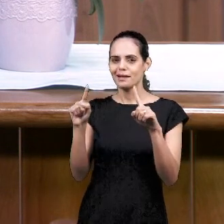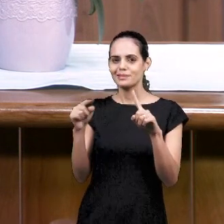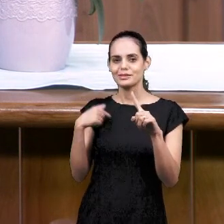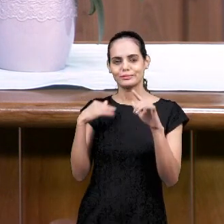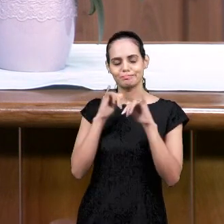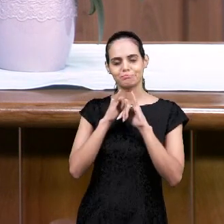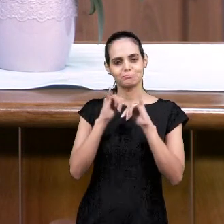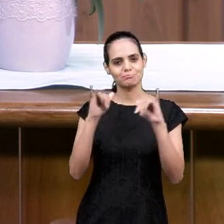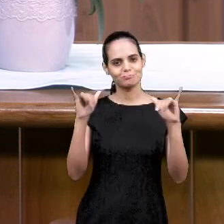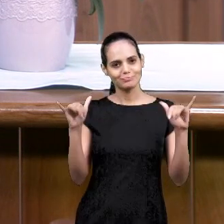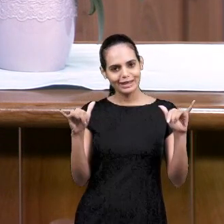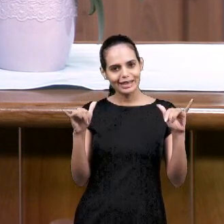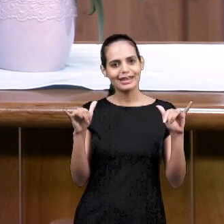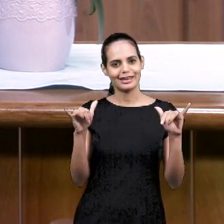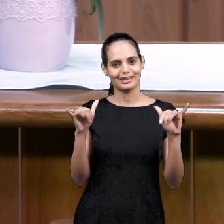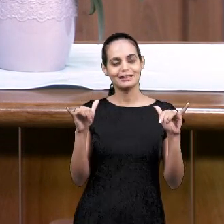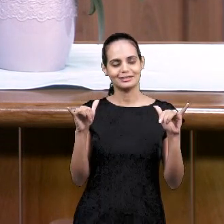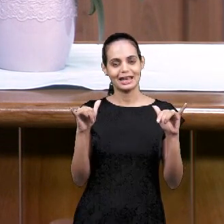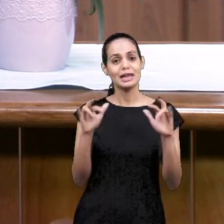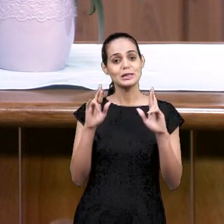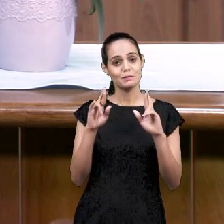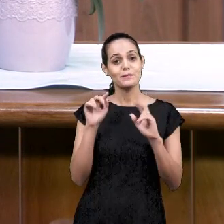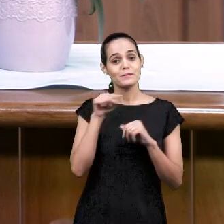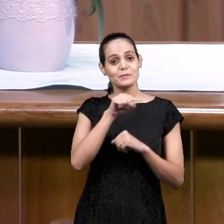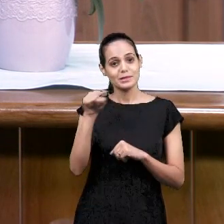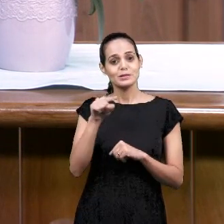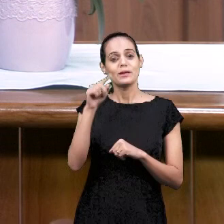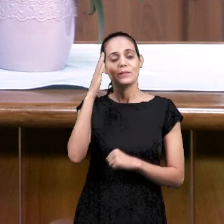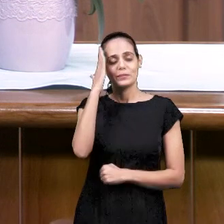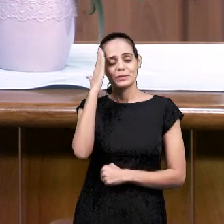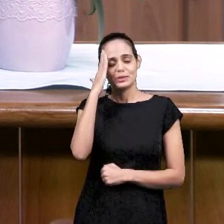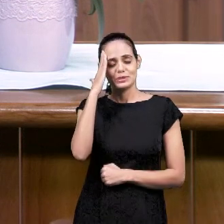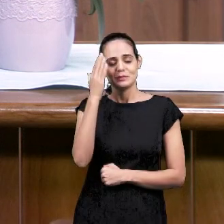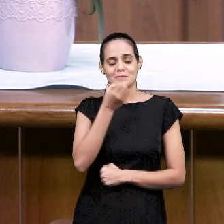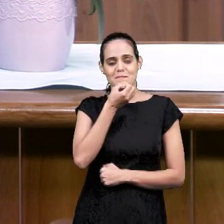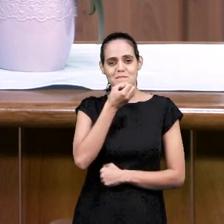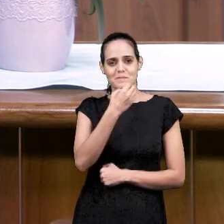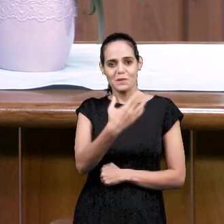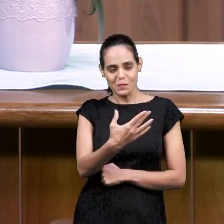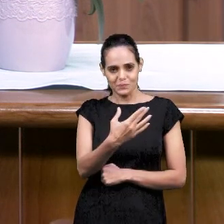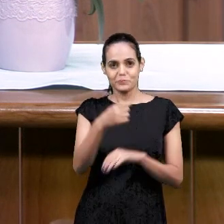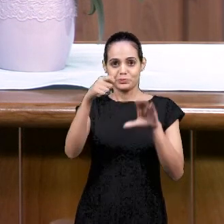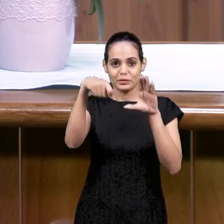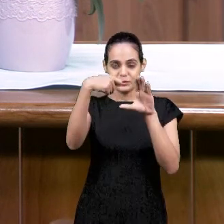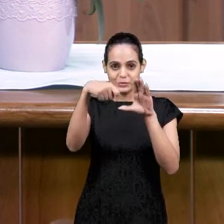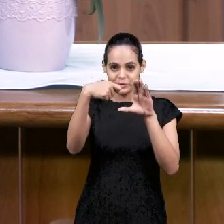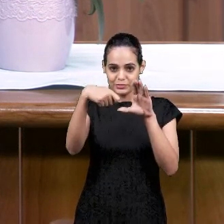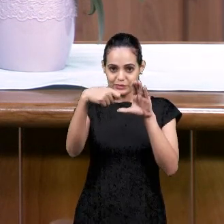l'écran. Donc, j'espère que tous ont pu comprendre bien. Les vidéos continuent à être envoyées